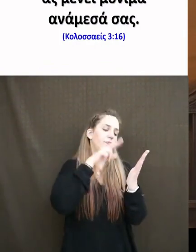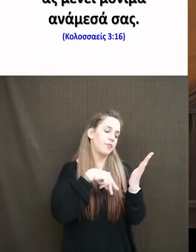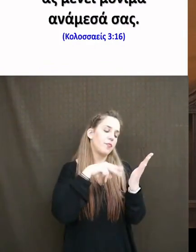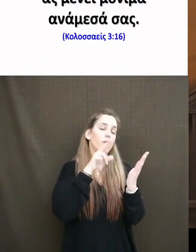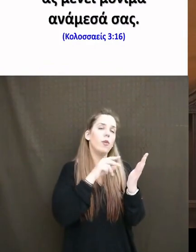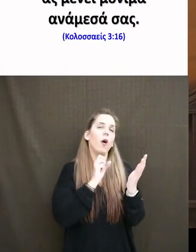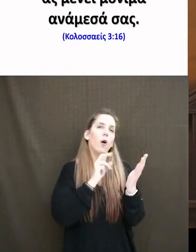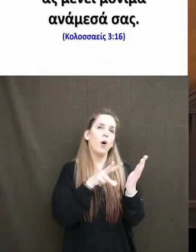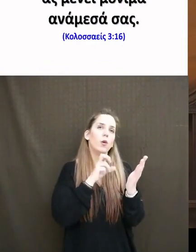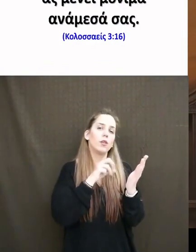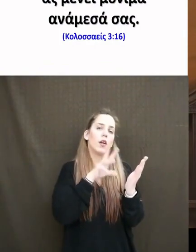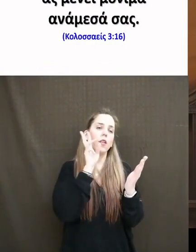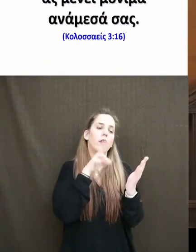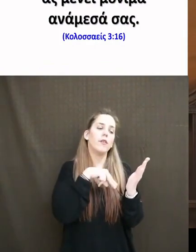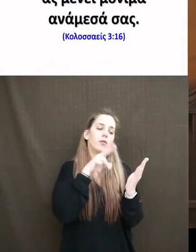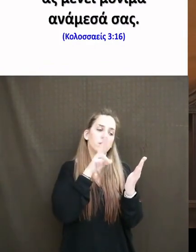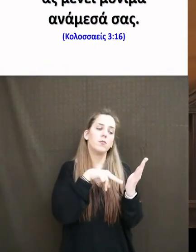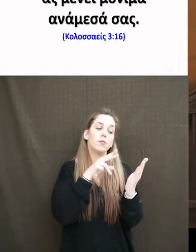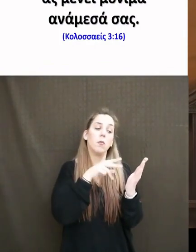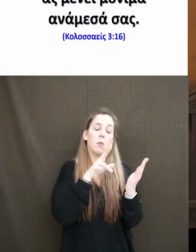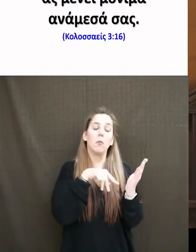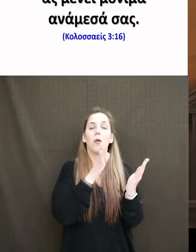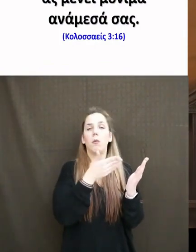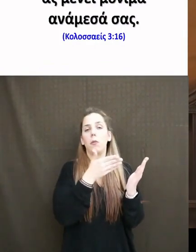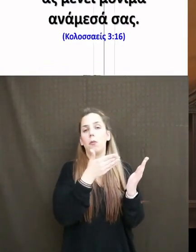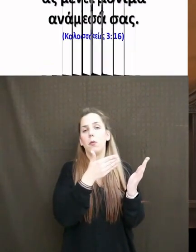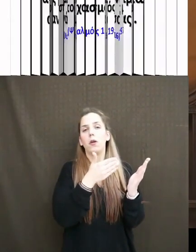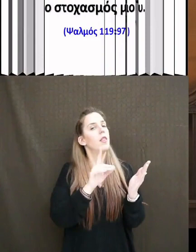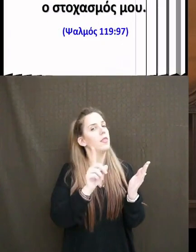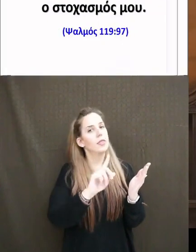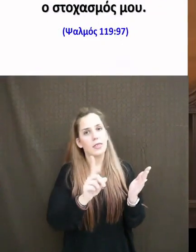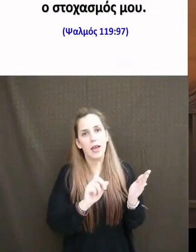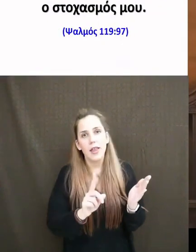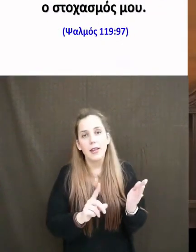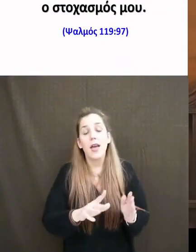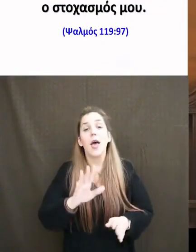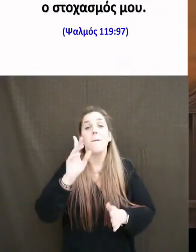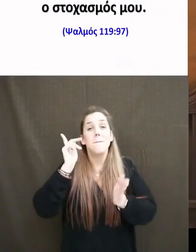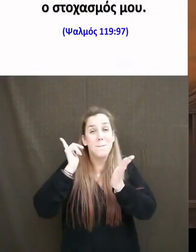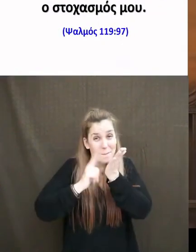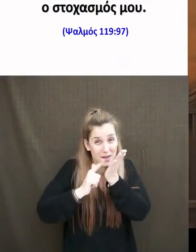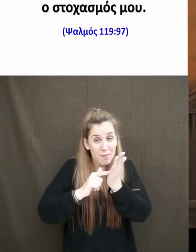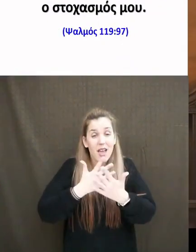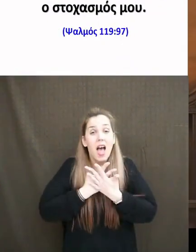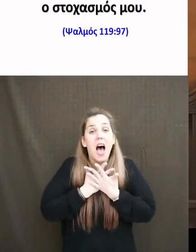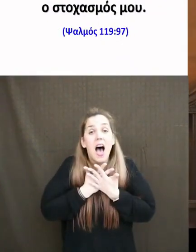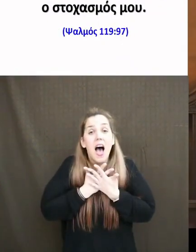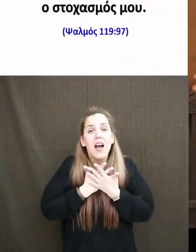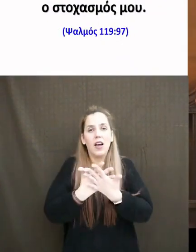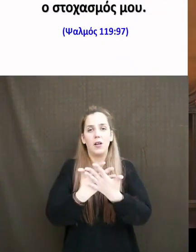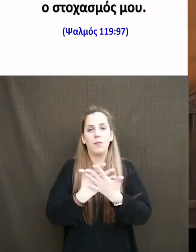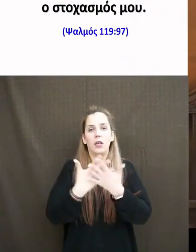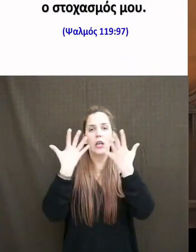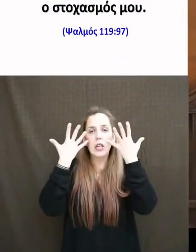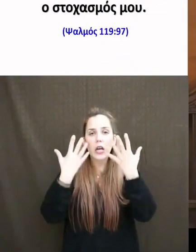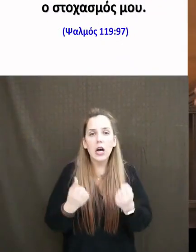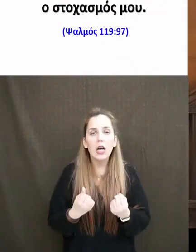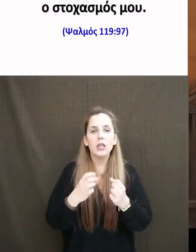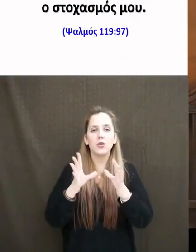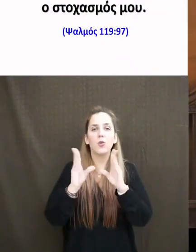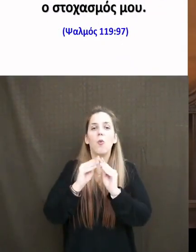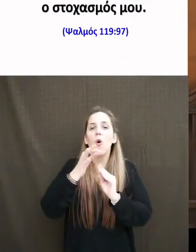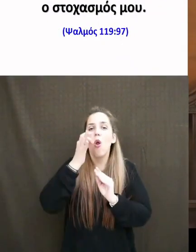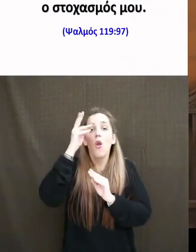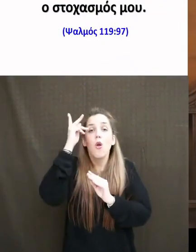Χρειάζομαι αυτό τον λόγο να τον αγαπήσω. Πόσο αγαπώ τον νόμο σου. Όλη την ημέρα είναι